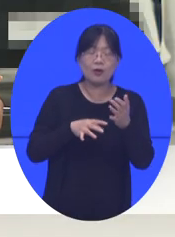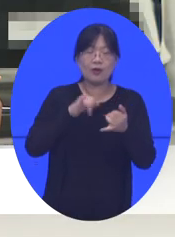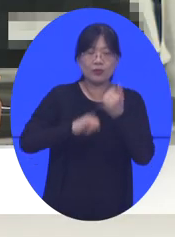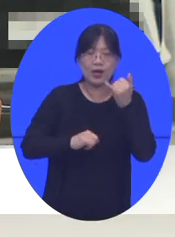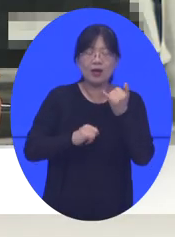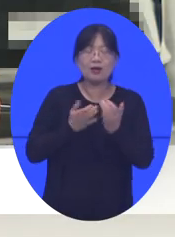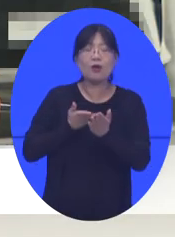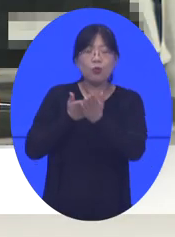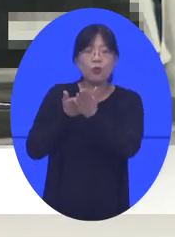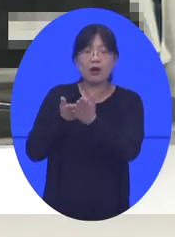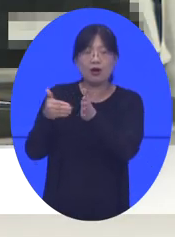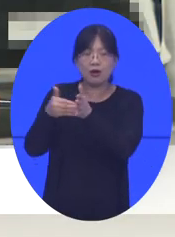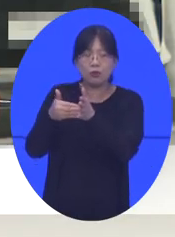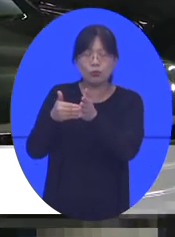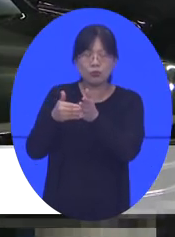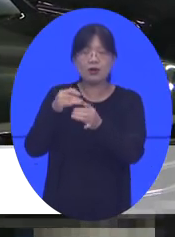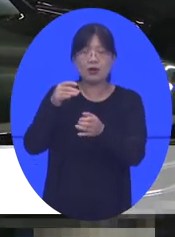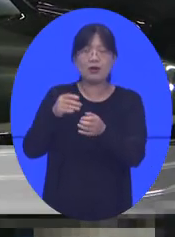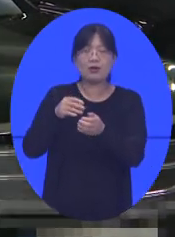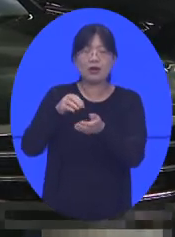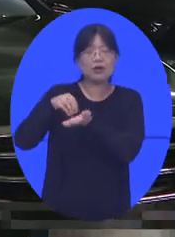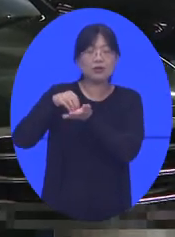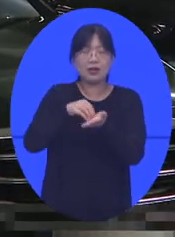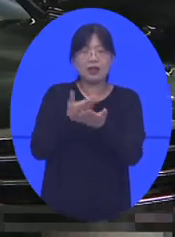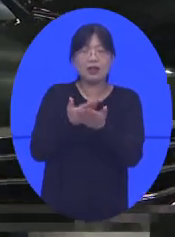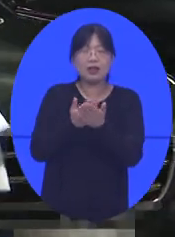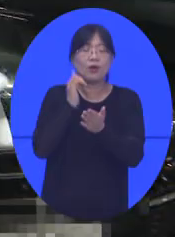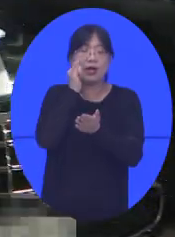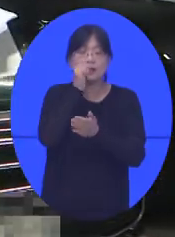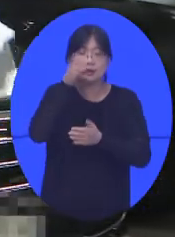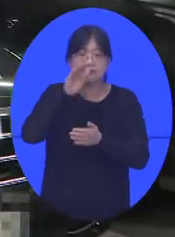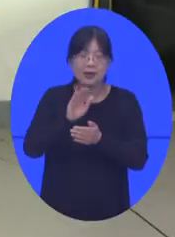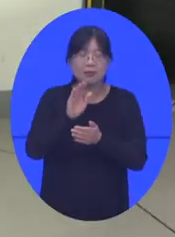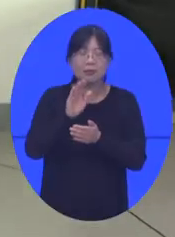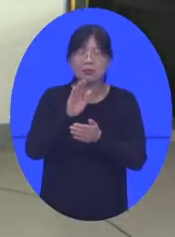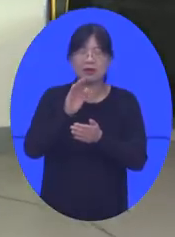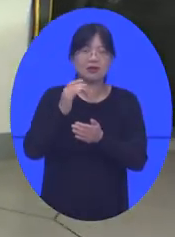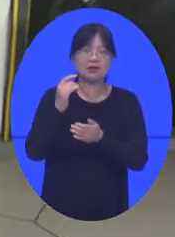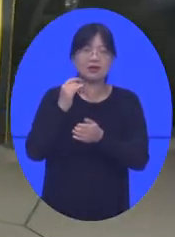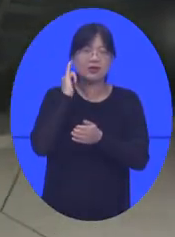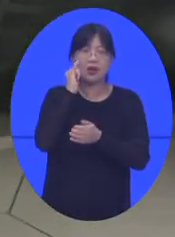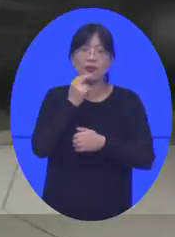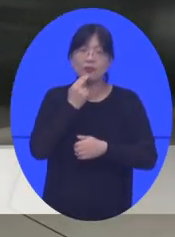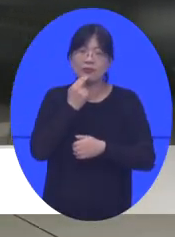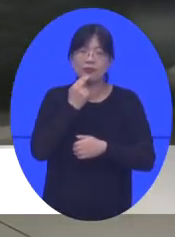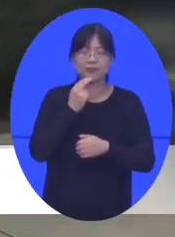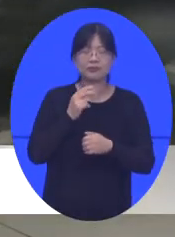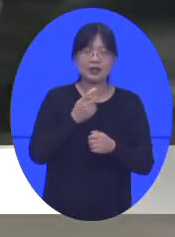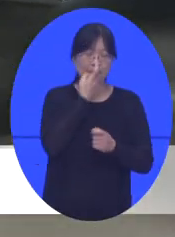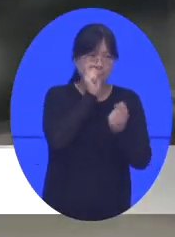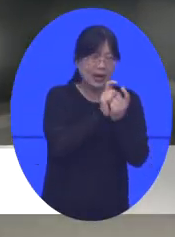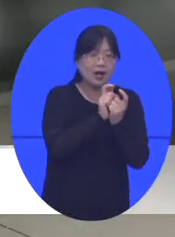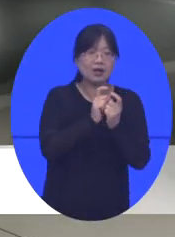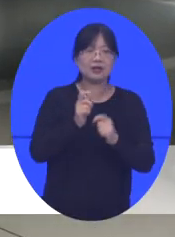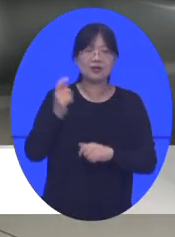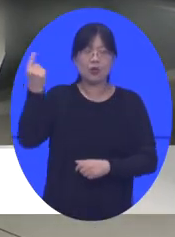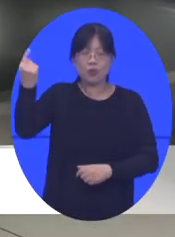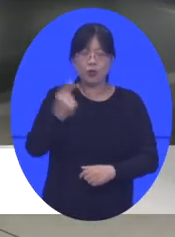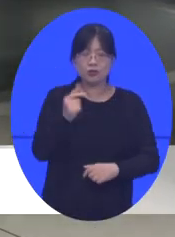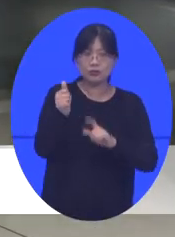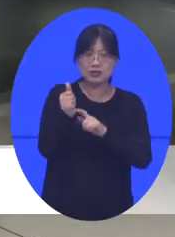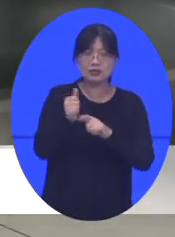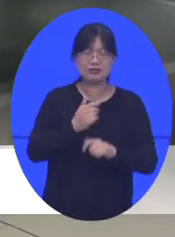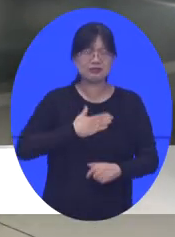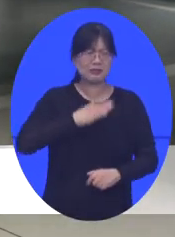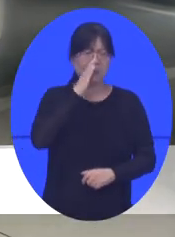납부를 유도했지만 깜깜무소식. 적발 사실을 알리자 주차장으로 내려온 점유주. 기분이 상했는지 그냥 끌고